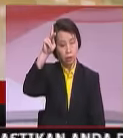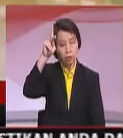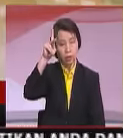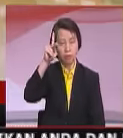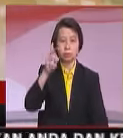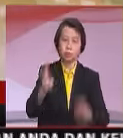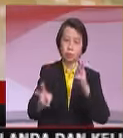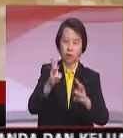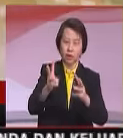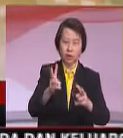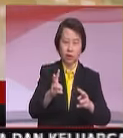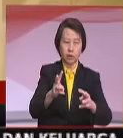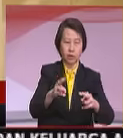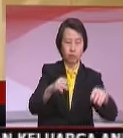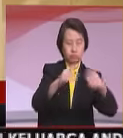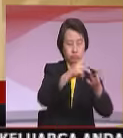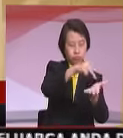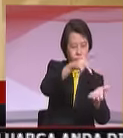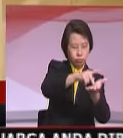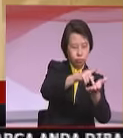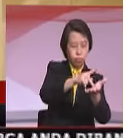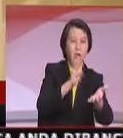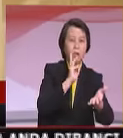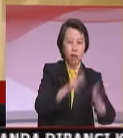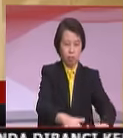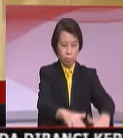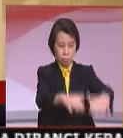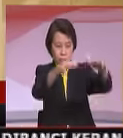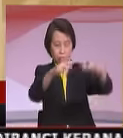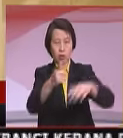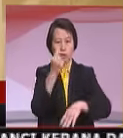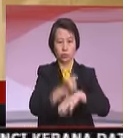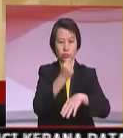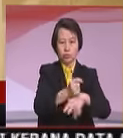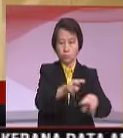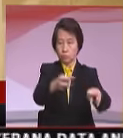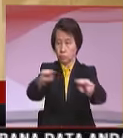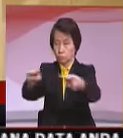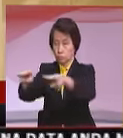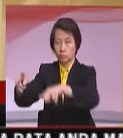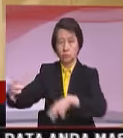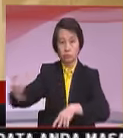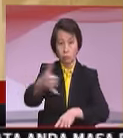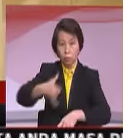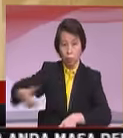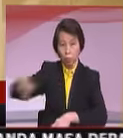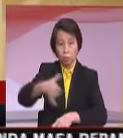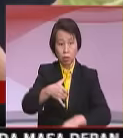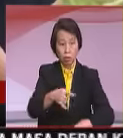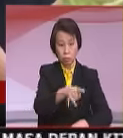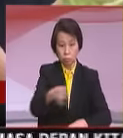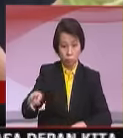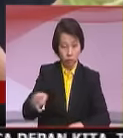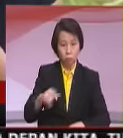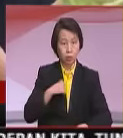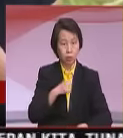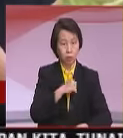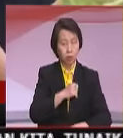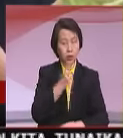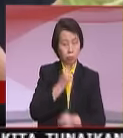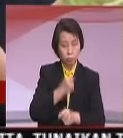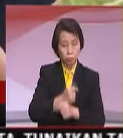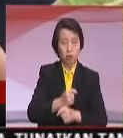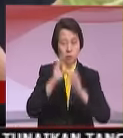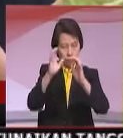Mamat, walaupun pos-pos terbabit ditenggelami air, tugas pemantauan dan rondaan oleh anggota yang bertugas terus berjalan